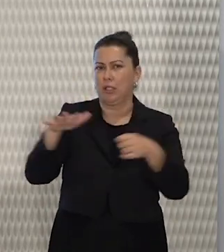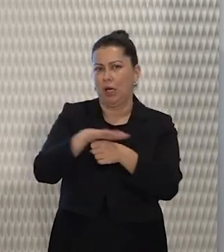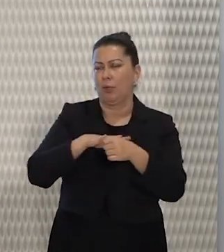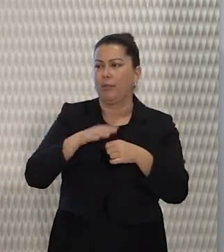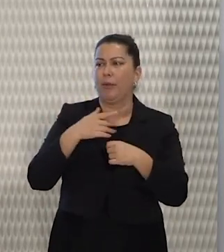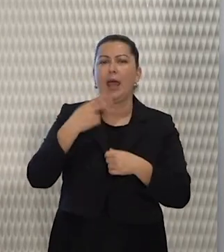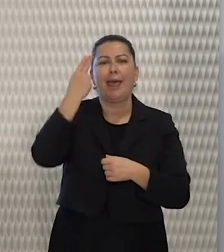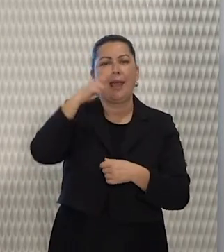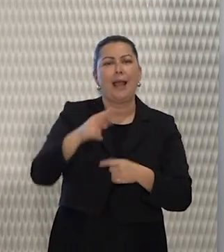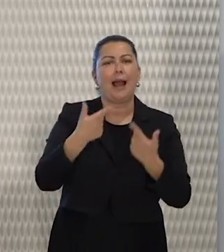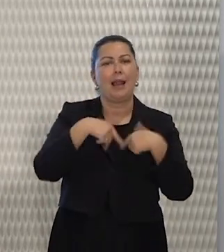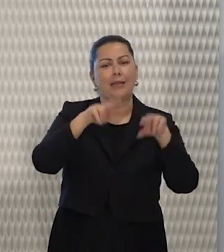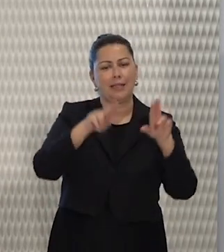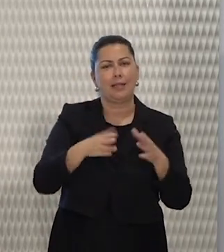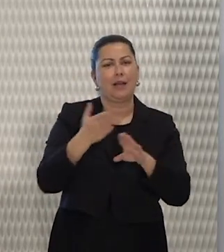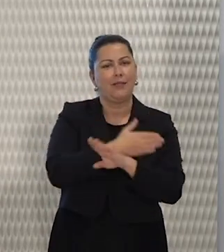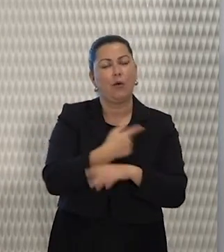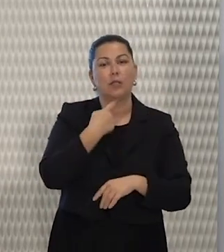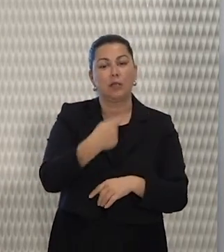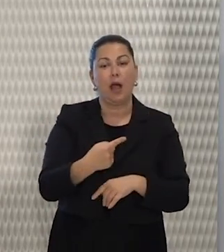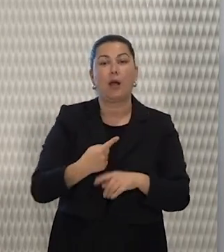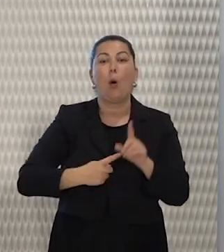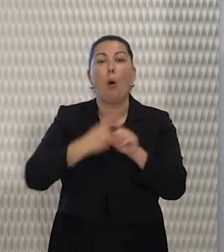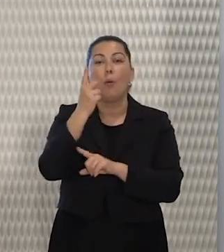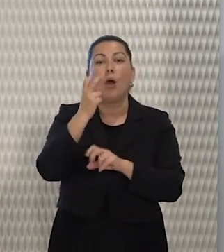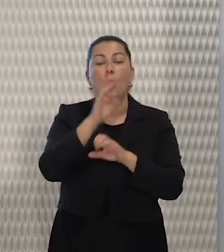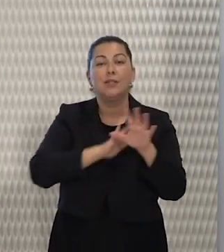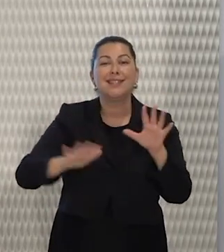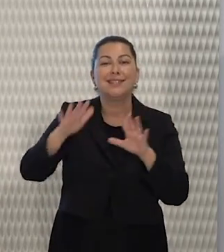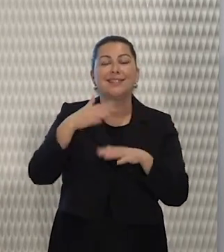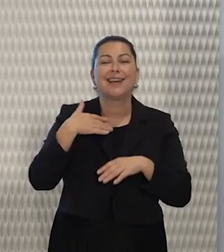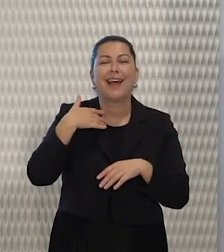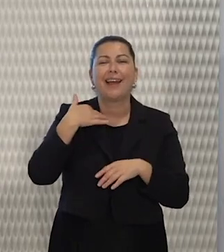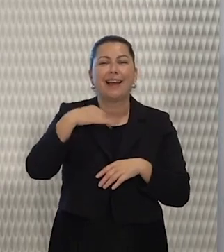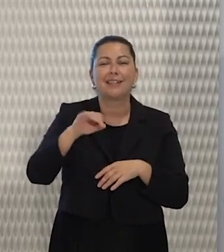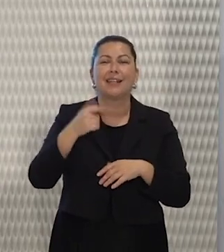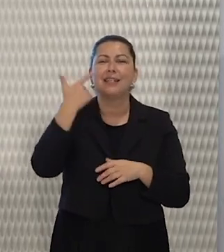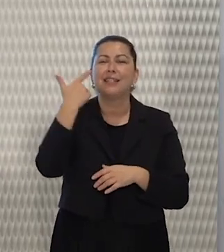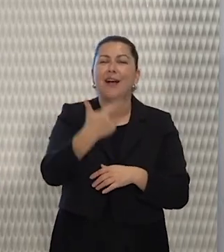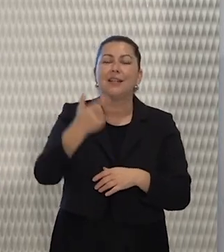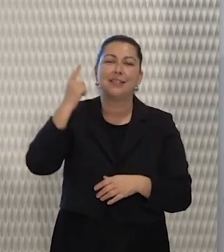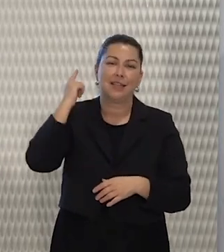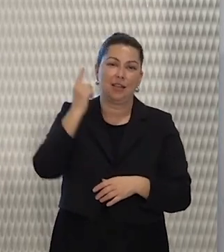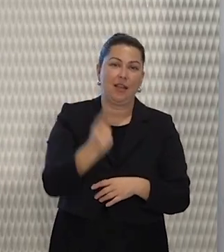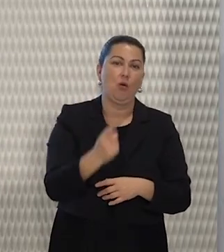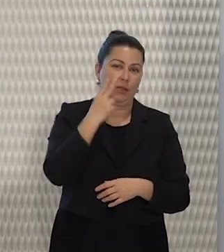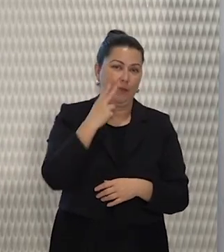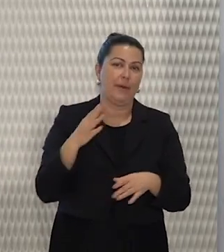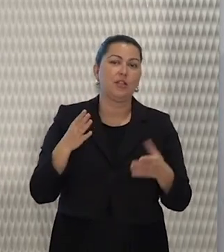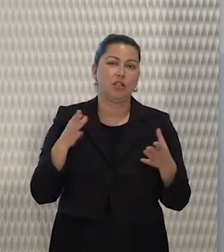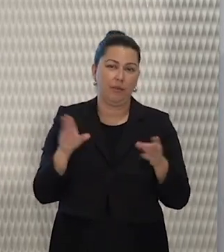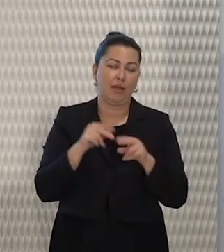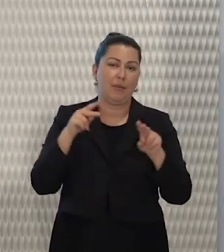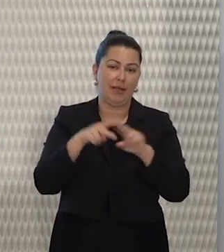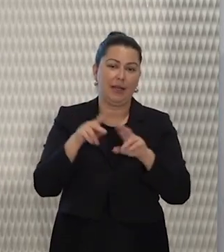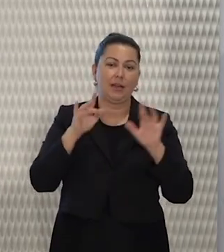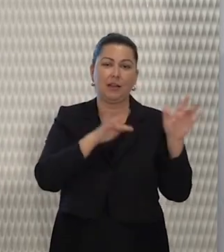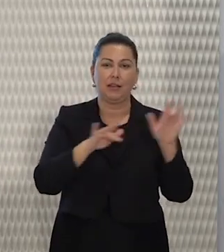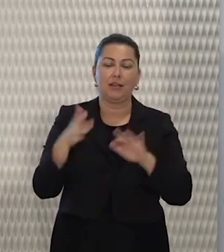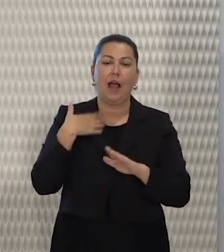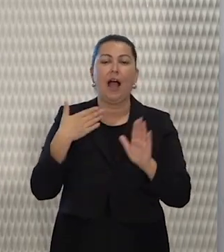haben es schon angesprochen, allein in Oberösterreich haben wir 20.000 Menschen, die über einen